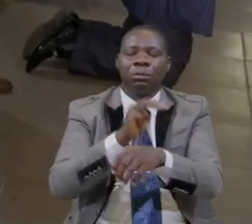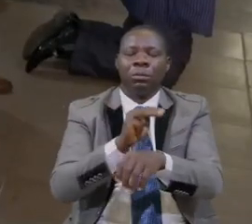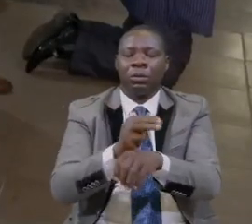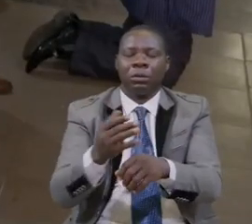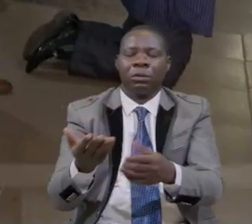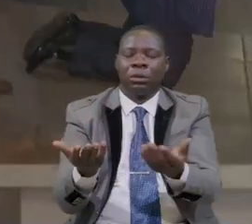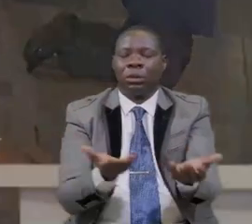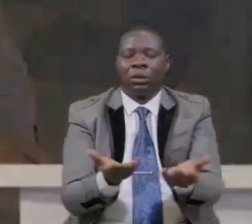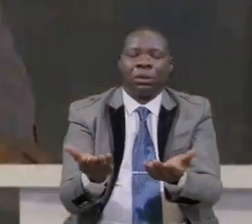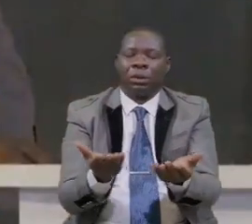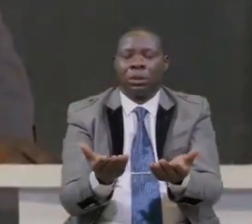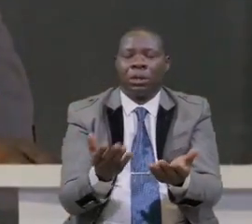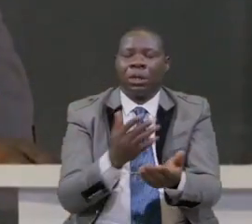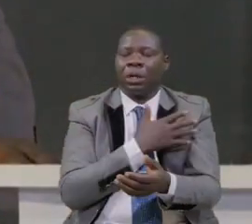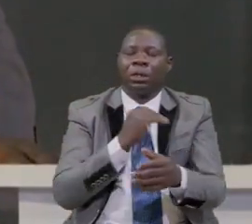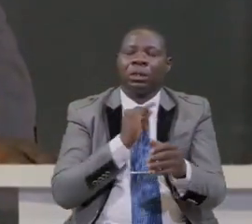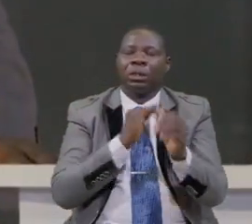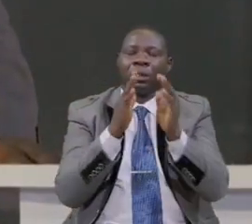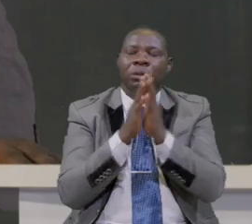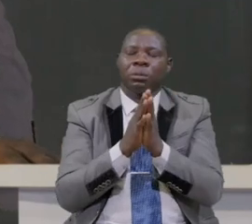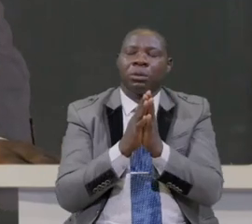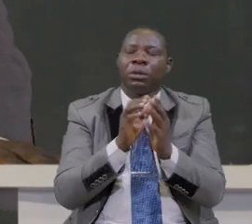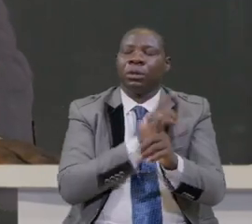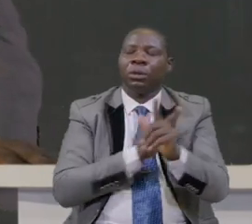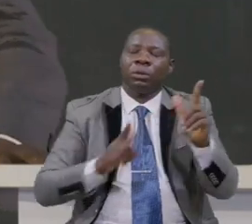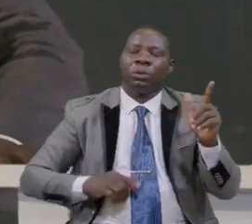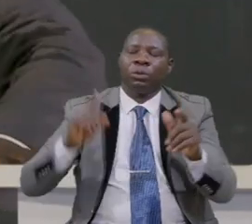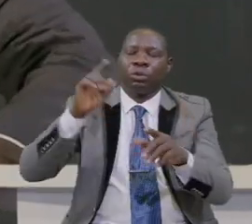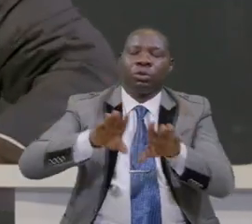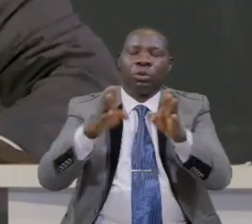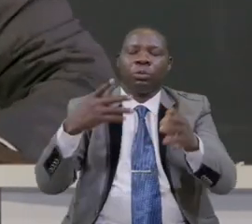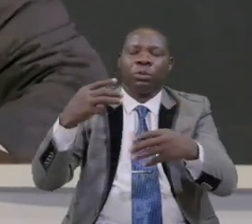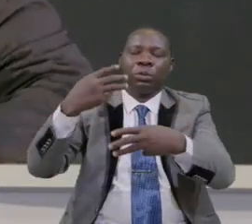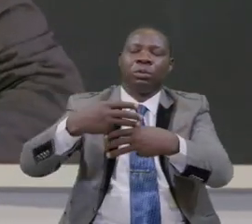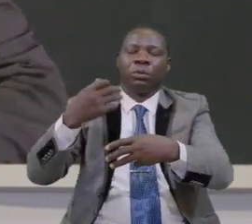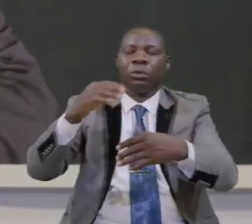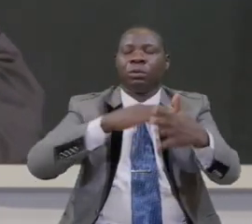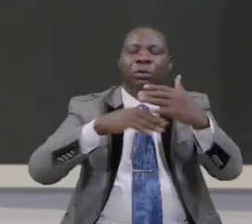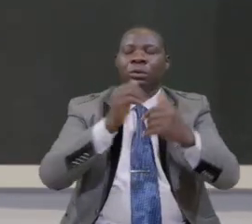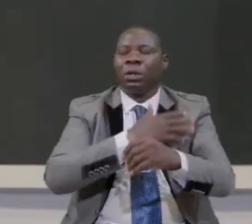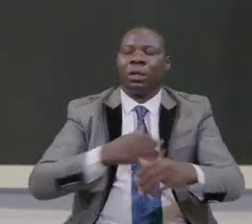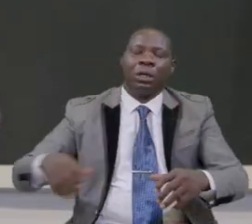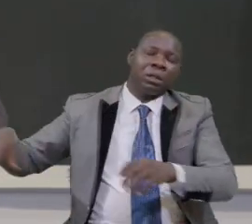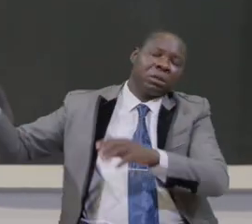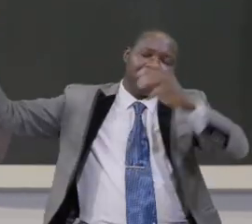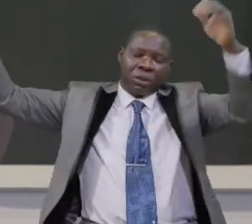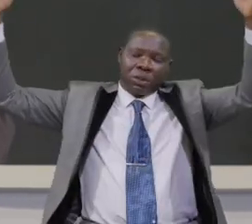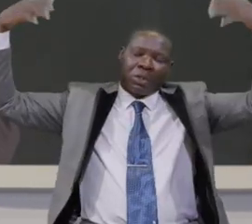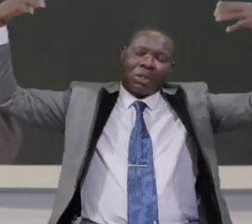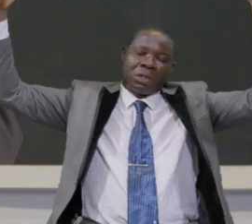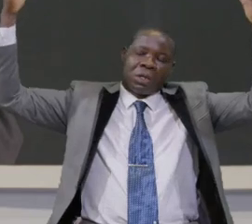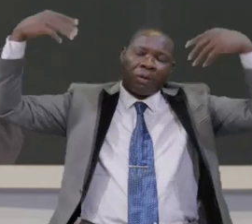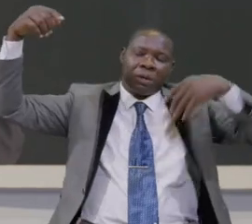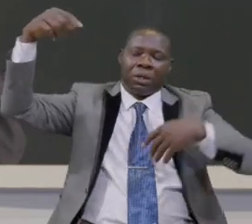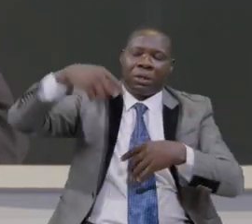ministère. Je prie, Seigneur, que tu ouvres les écluses des cieux et que tu déverses